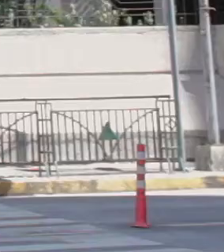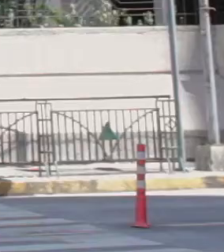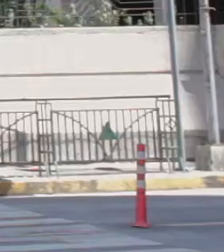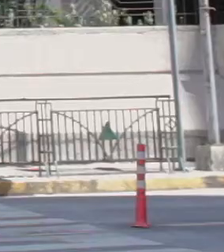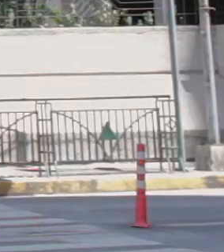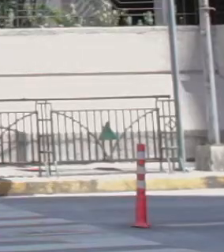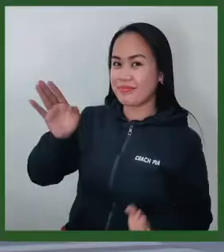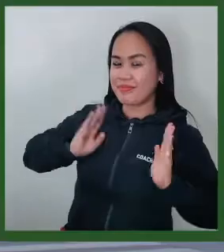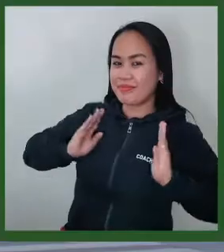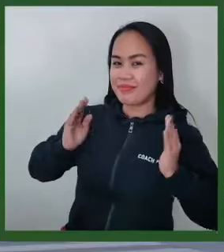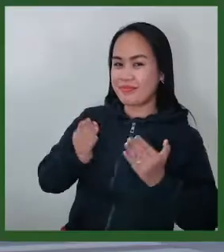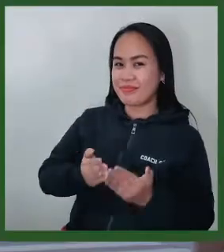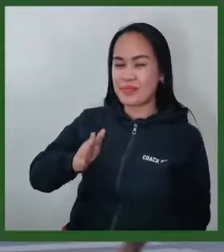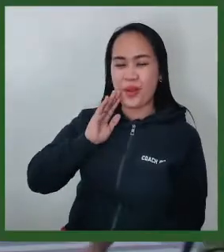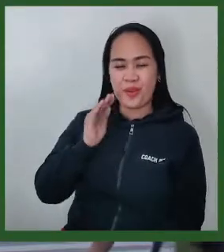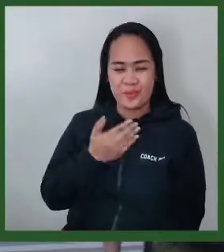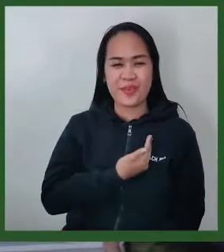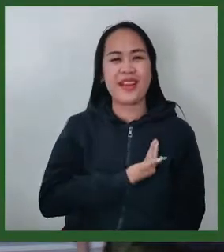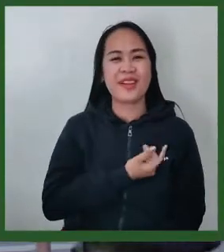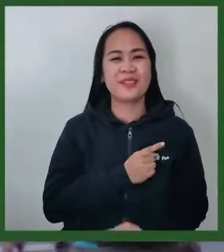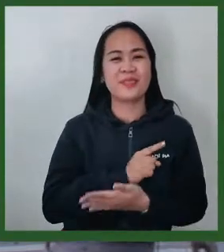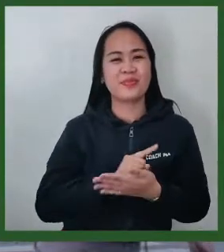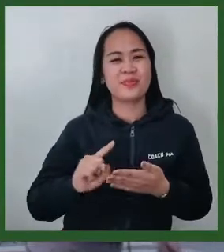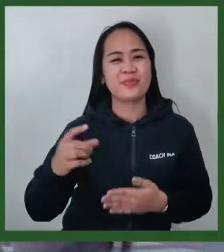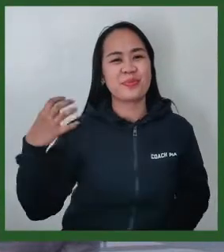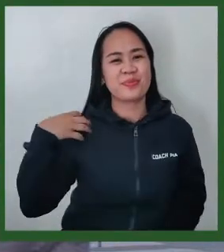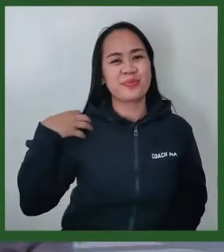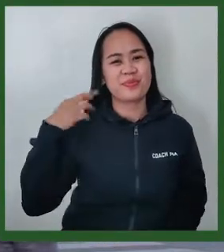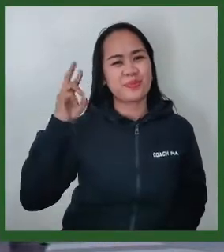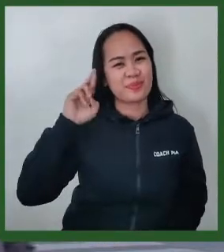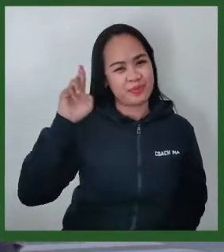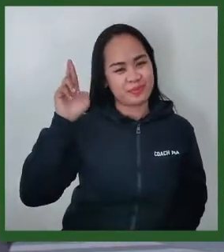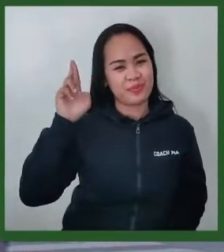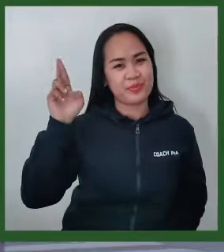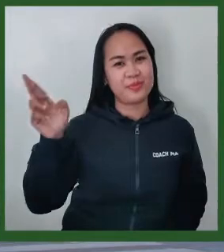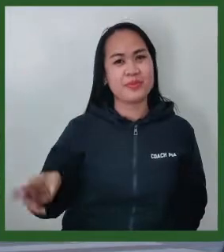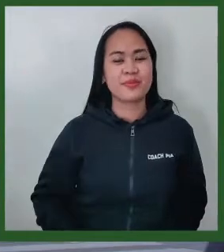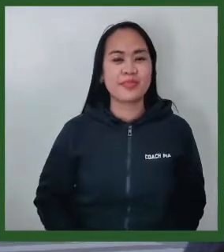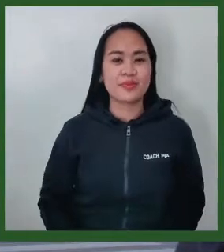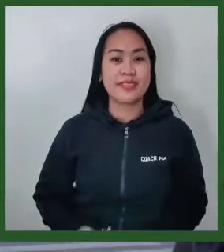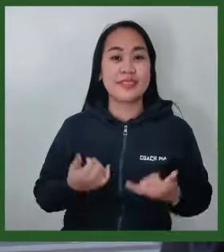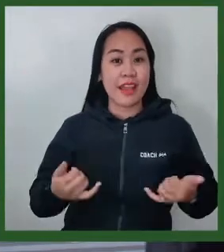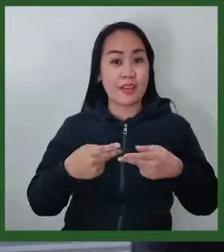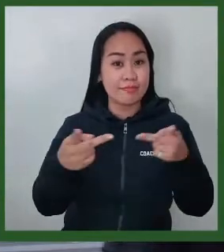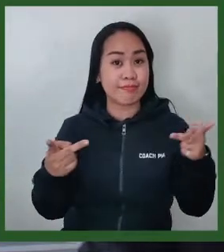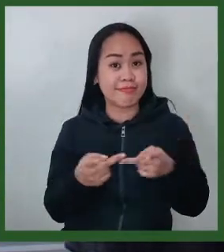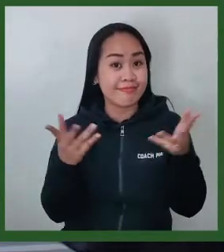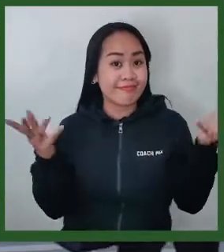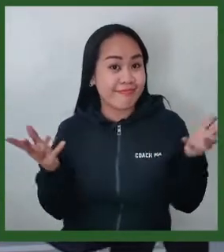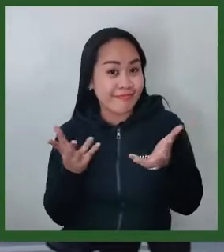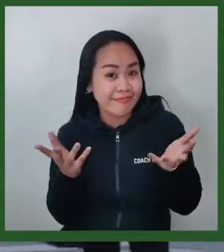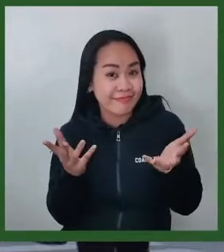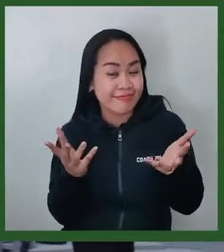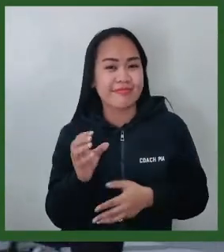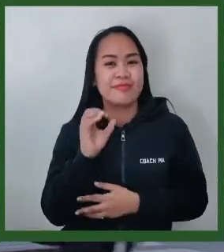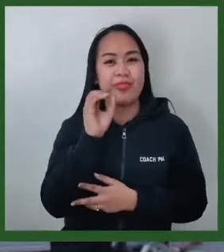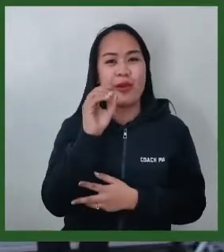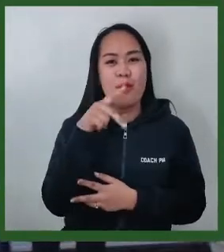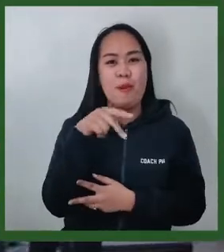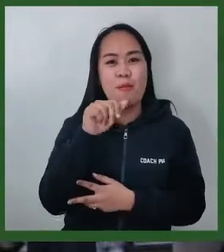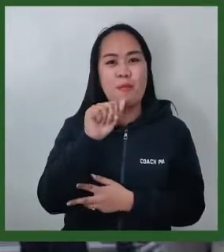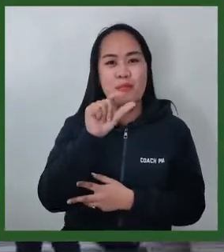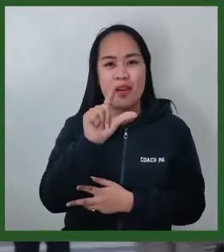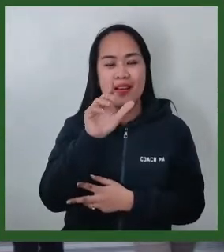Magandang araw po mga kabarangay. Welcome to this week's episode of Kapitan's Report. So nandito dito po tayo ngayon on location